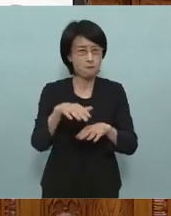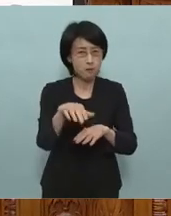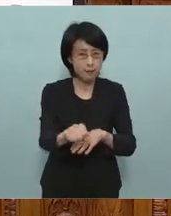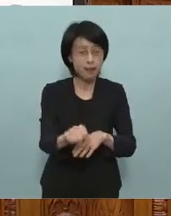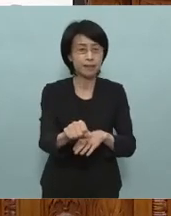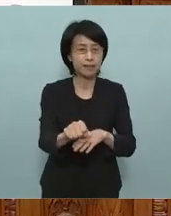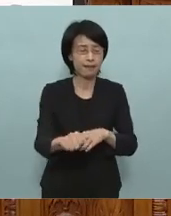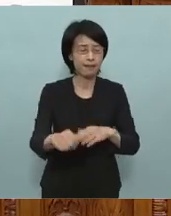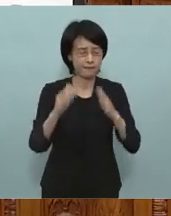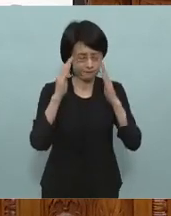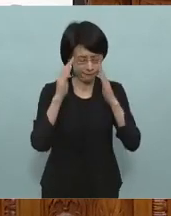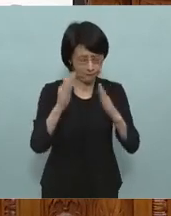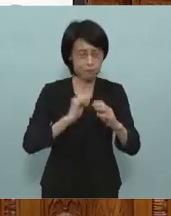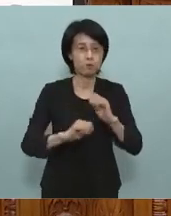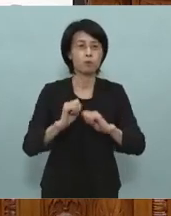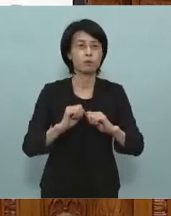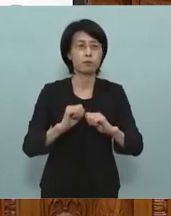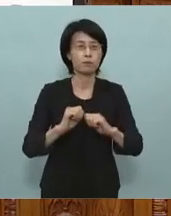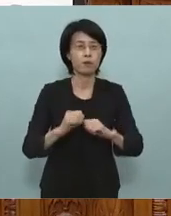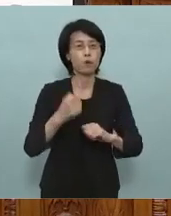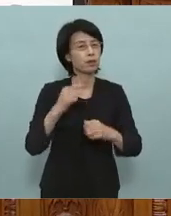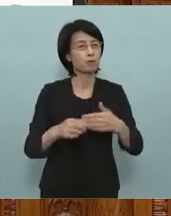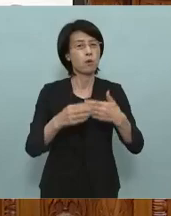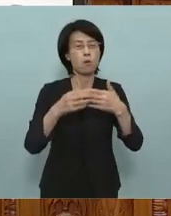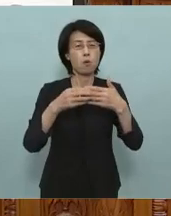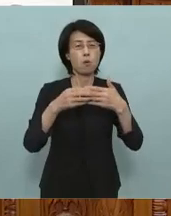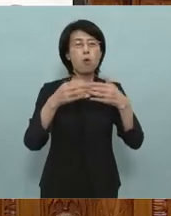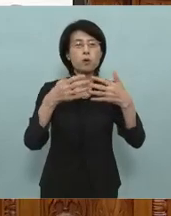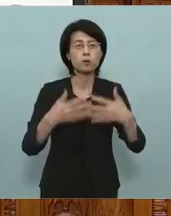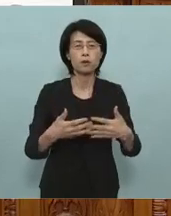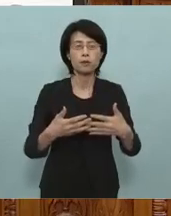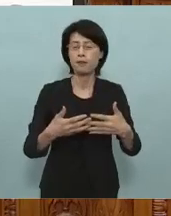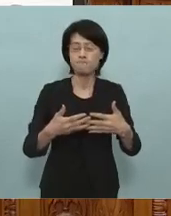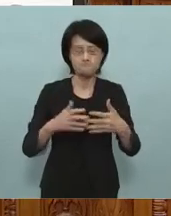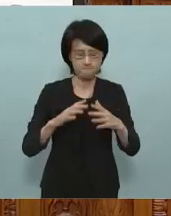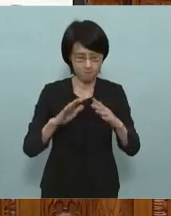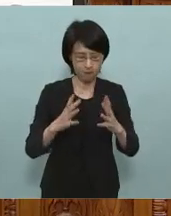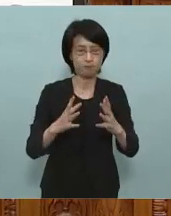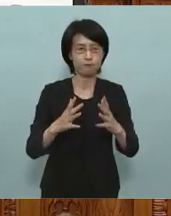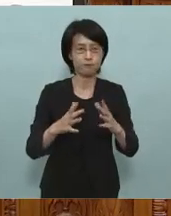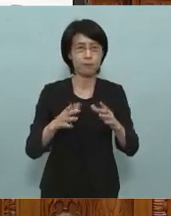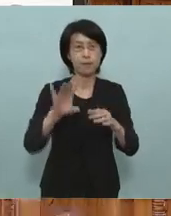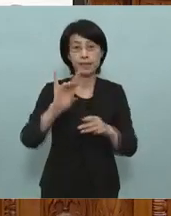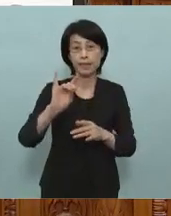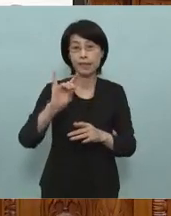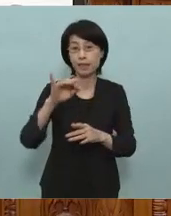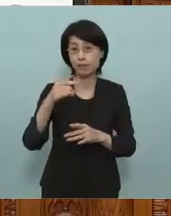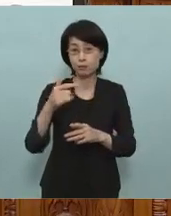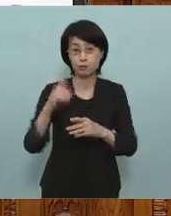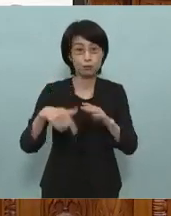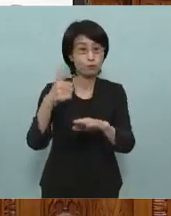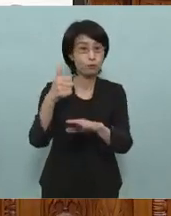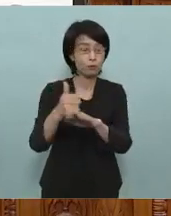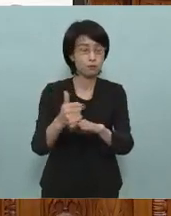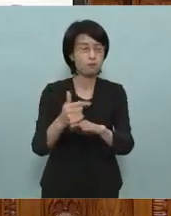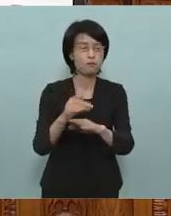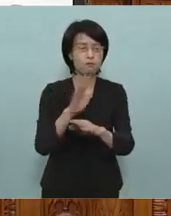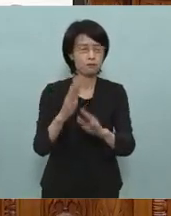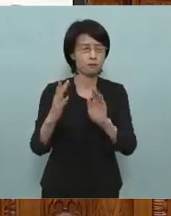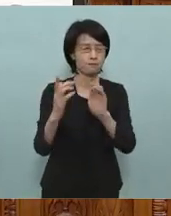取り組みます私自身条件をつけずに金正恩委員長と直接向き合う決意です